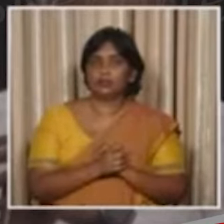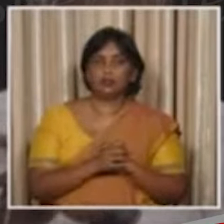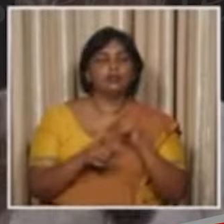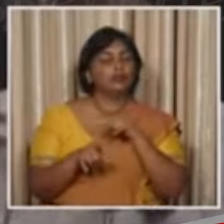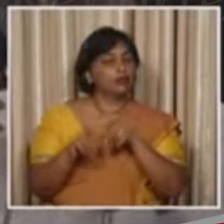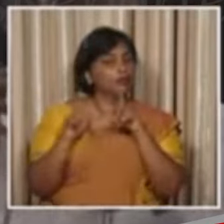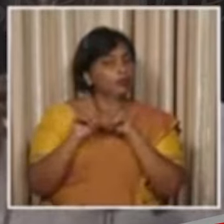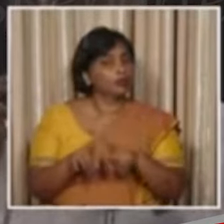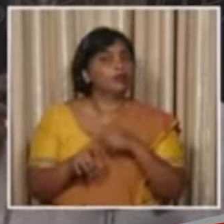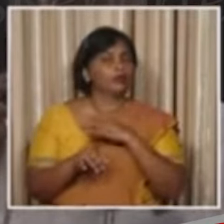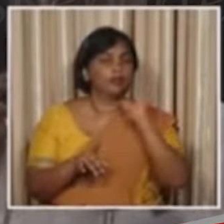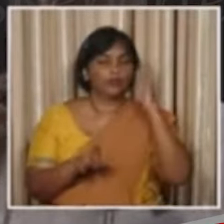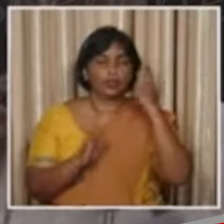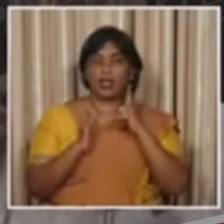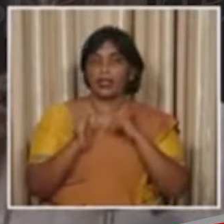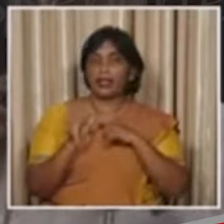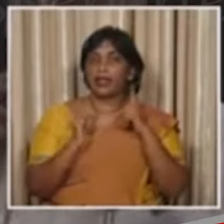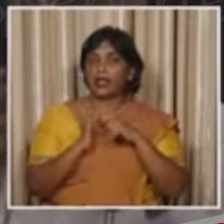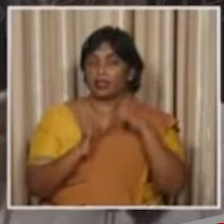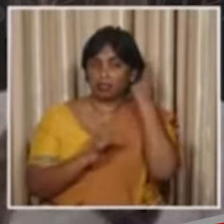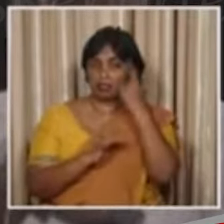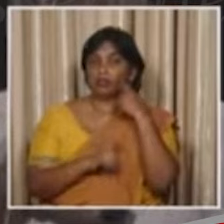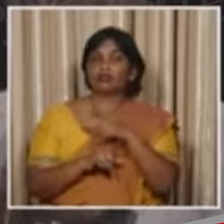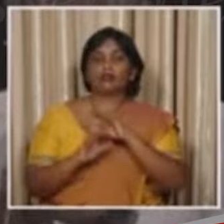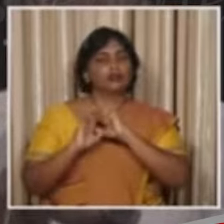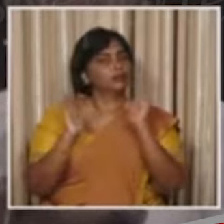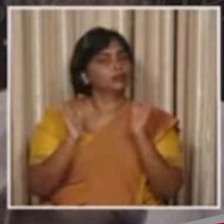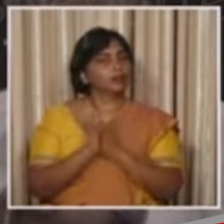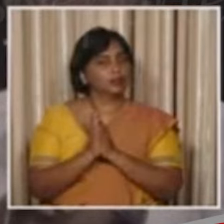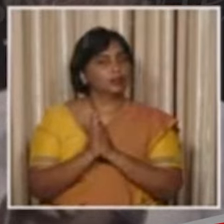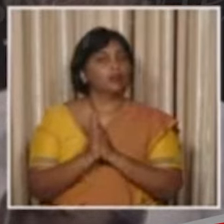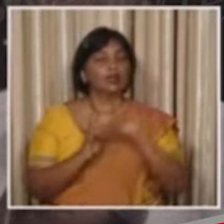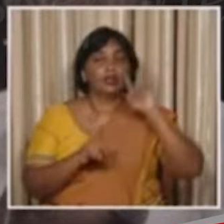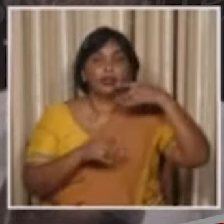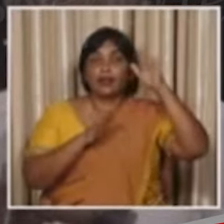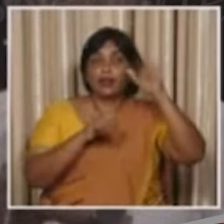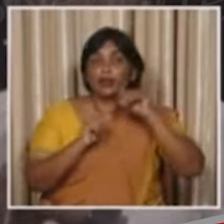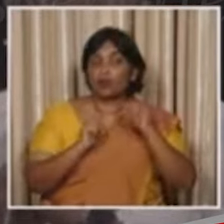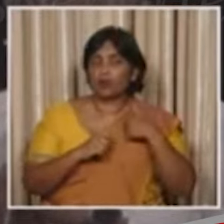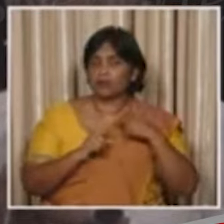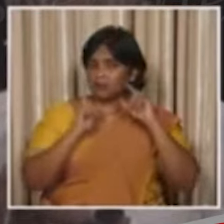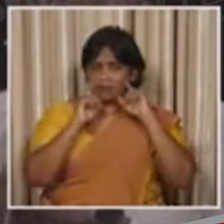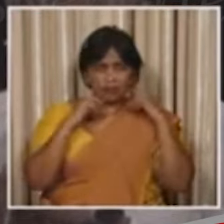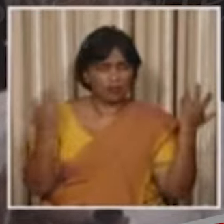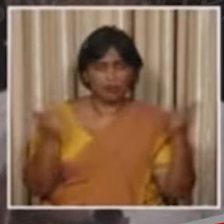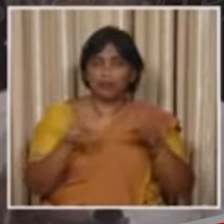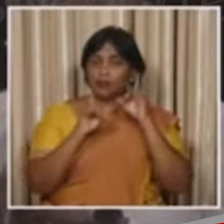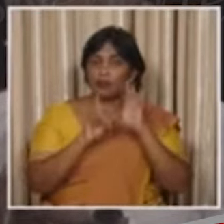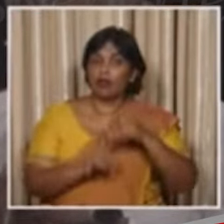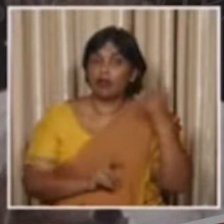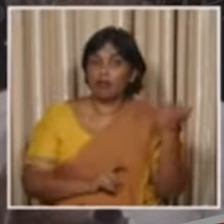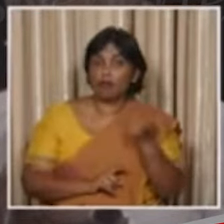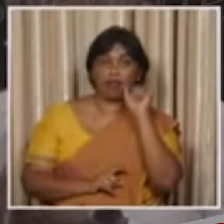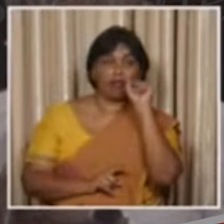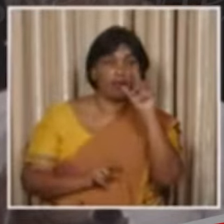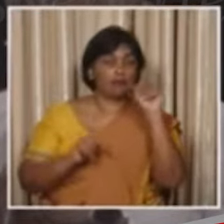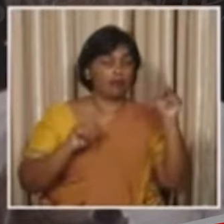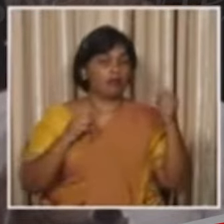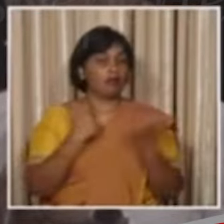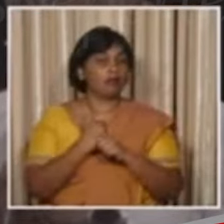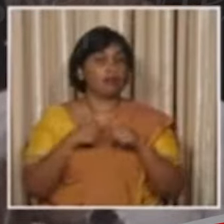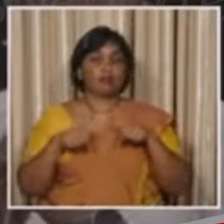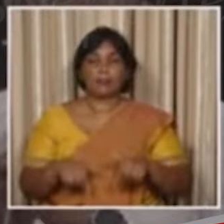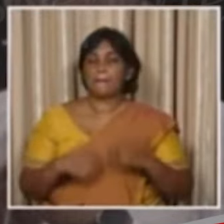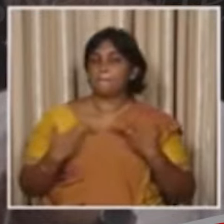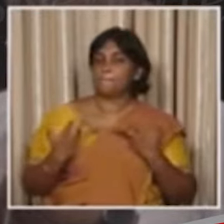මේ artificial intelligence අරව මේව මේ සියල්ල එක්ක හෙට එන්නේ මොකද්ද කියලාවත් අපි දන්නේ නැහැ. ඉතින් අලුත් බ්‍රෑන්ඩ් හදන්න දැන් බෑ